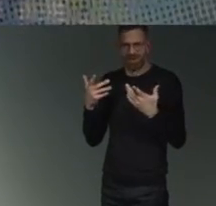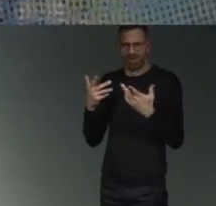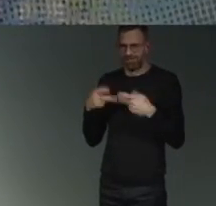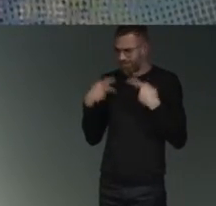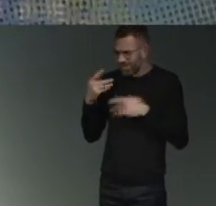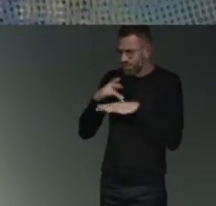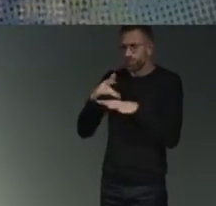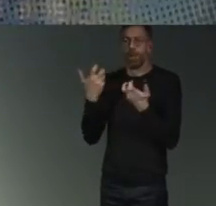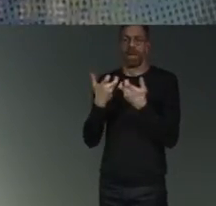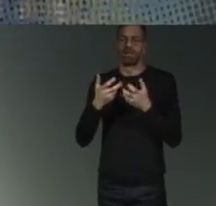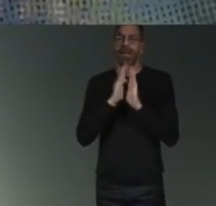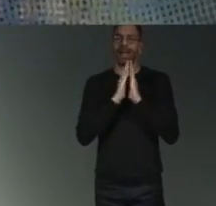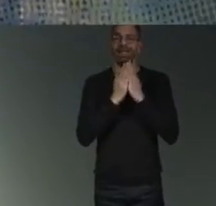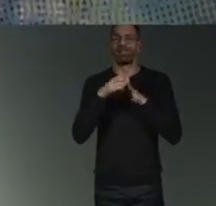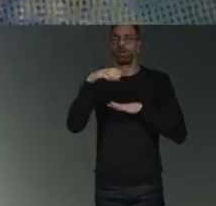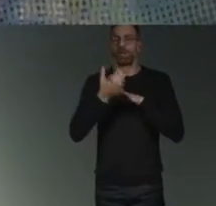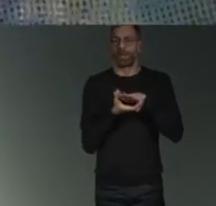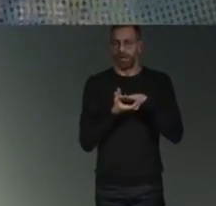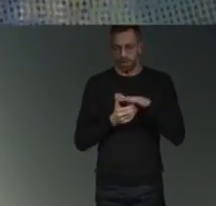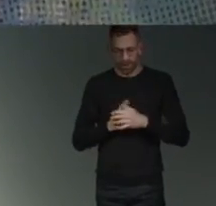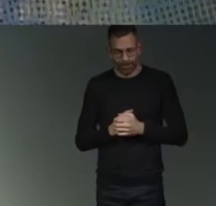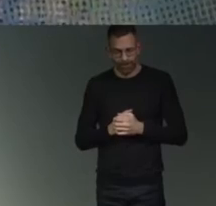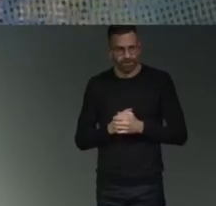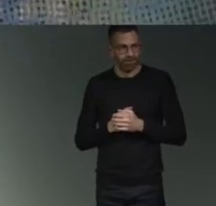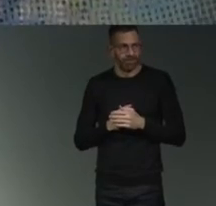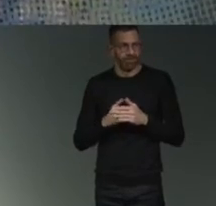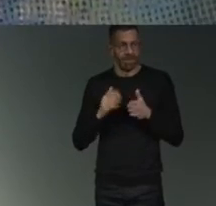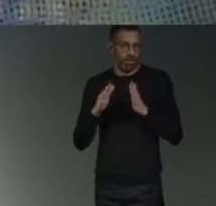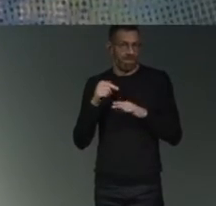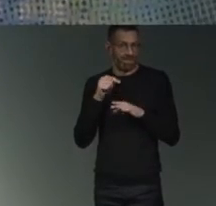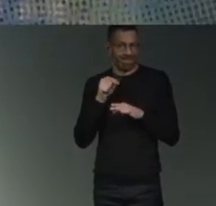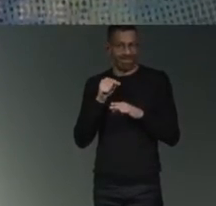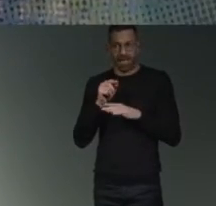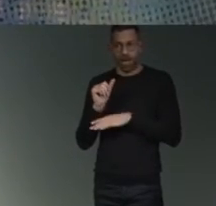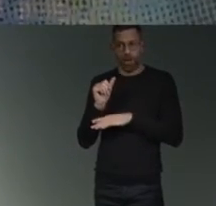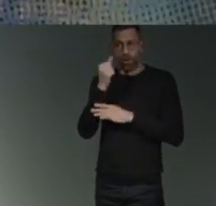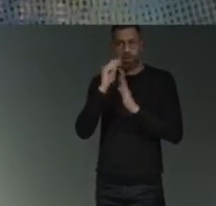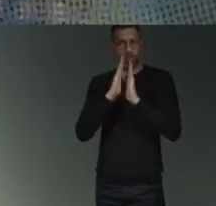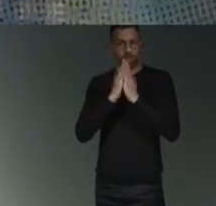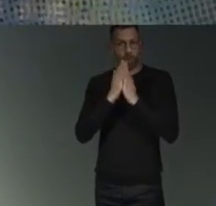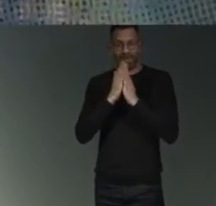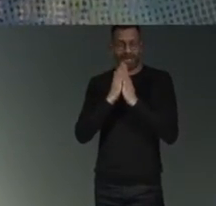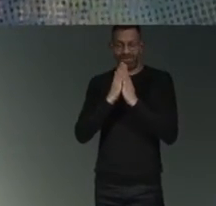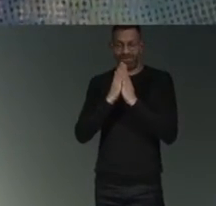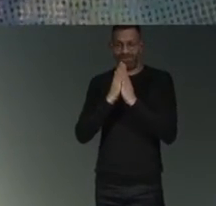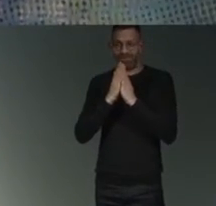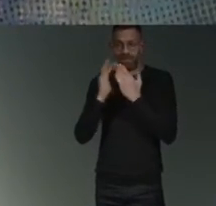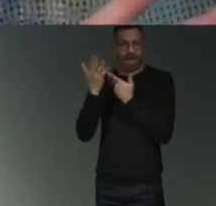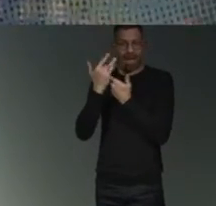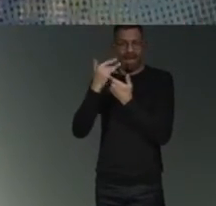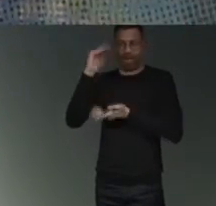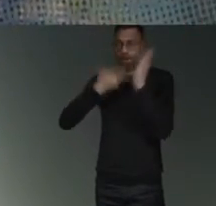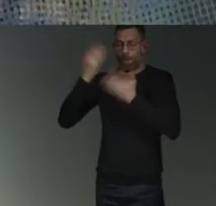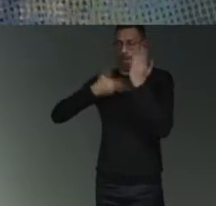par exemple à Cendrillon. Cendrillon est peut-être le premier de mes livres qui m'a valu autant de lettres,